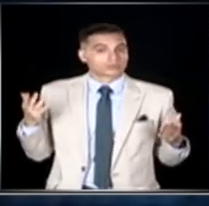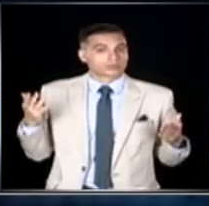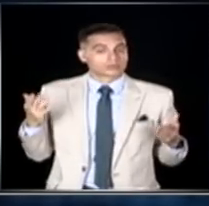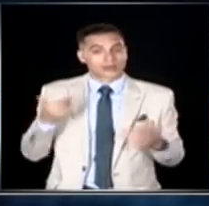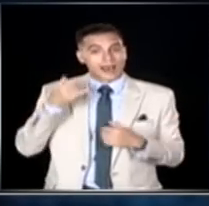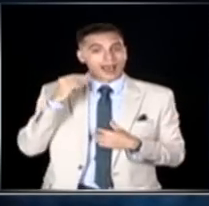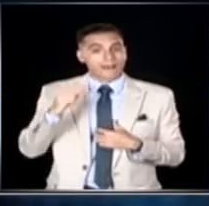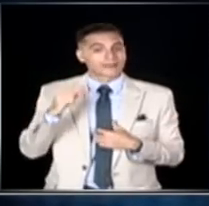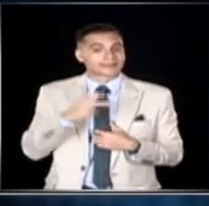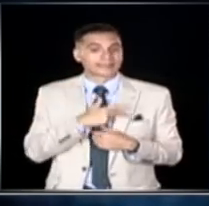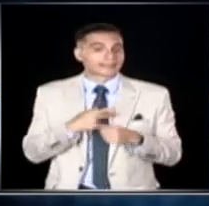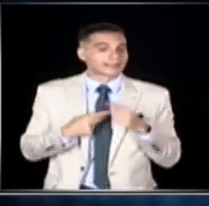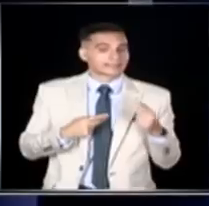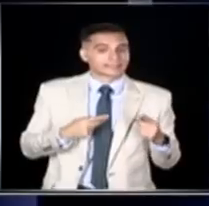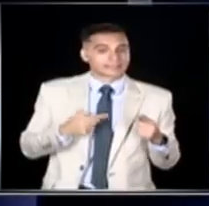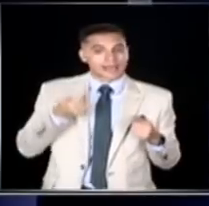أحمد مين؟